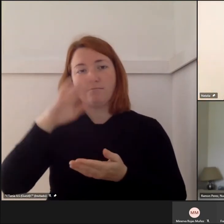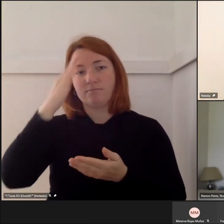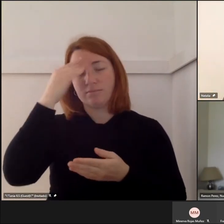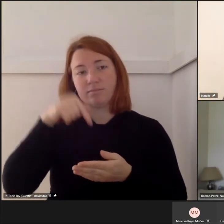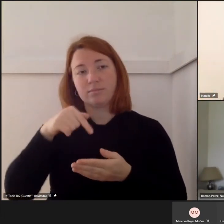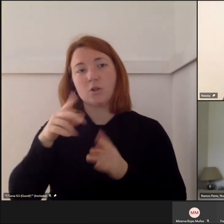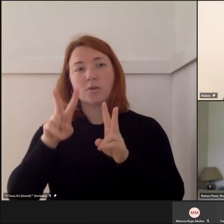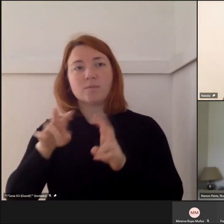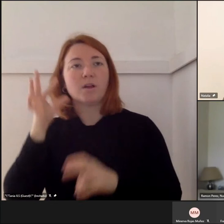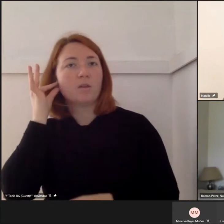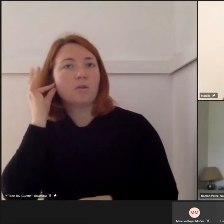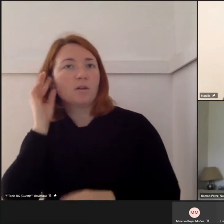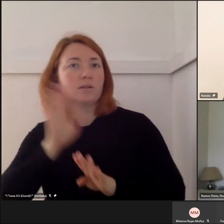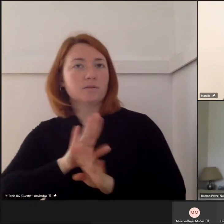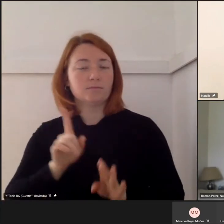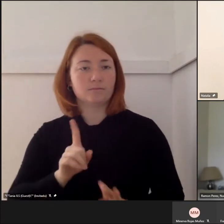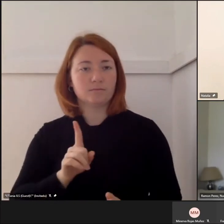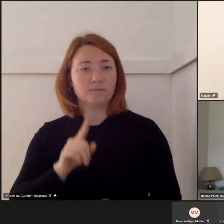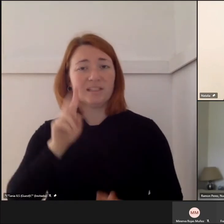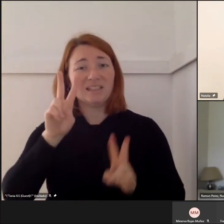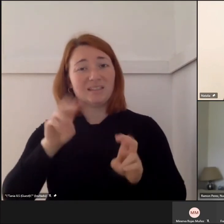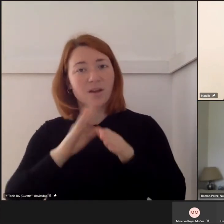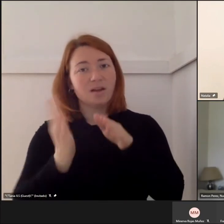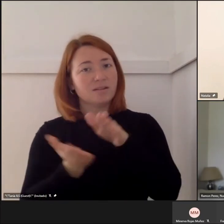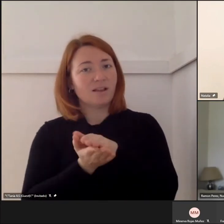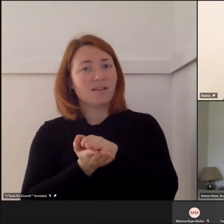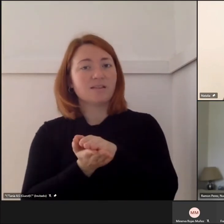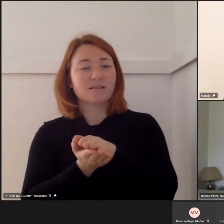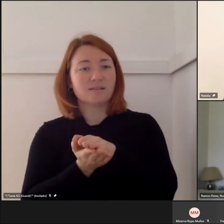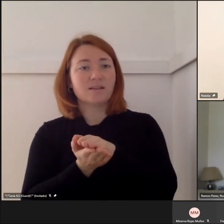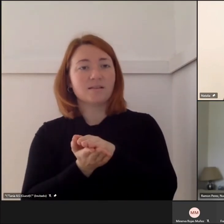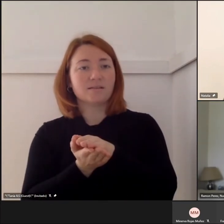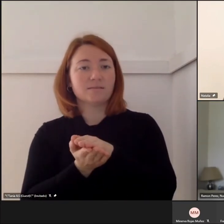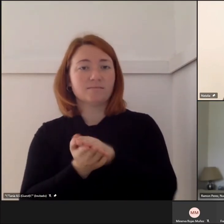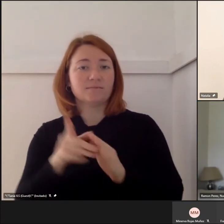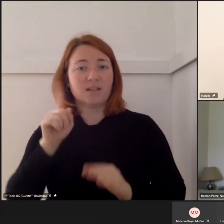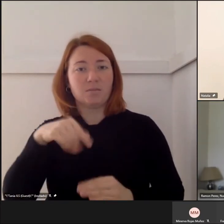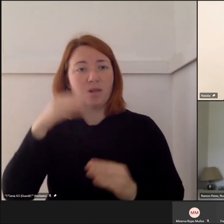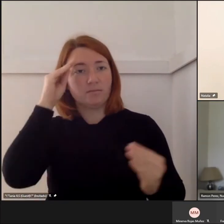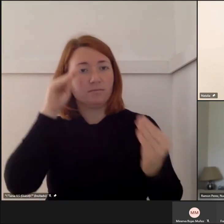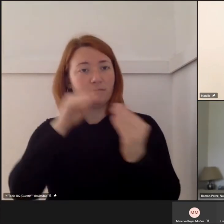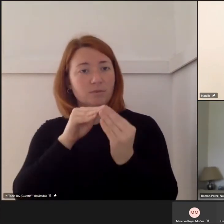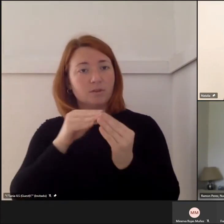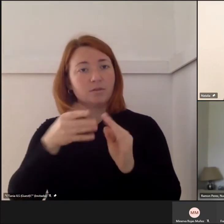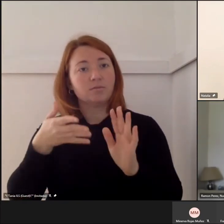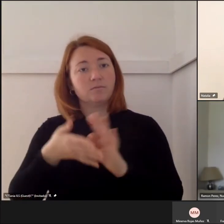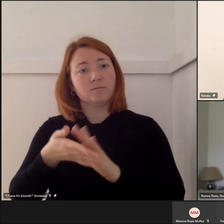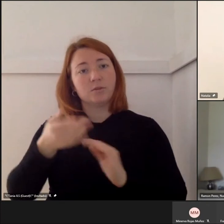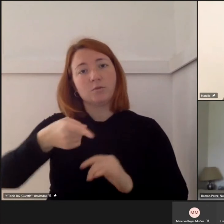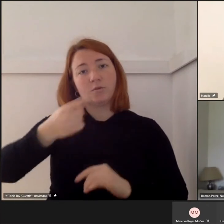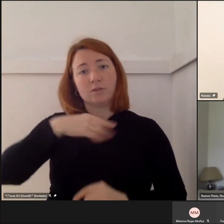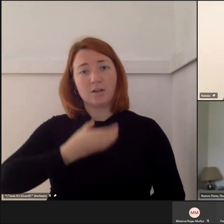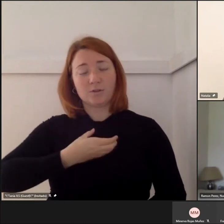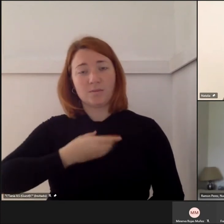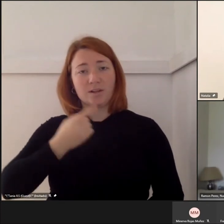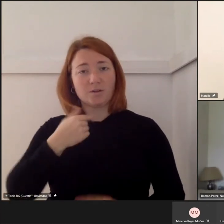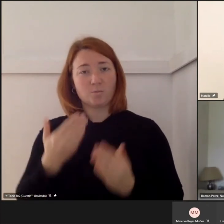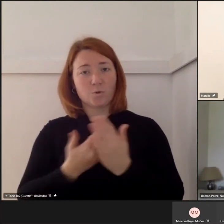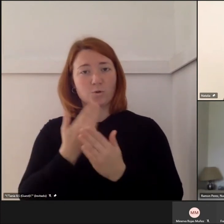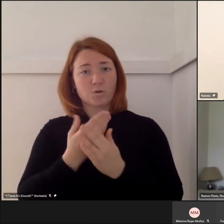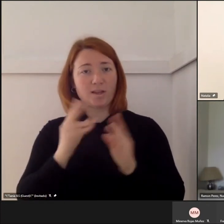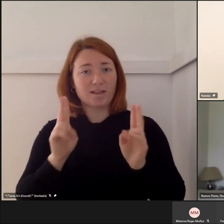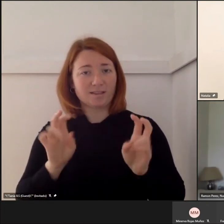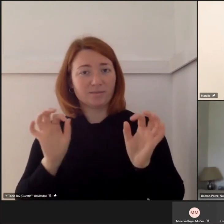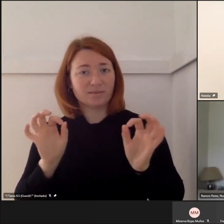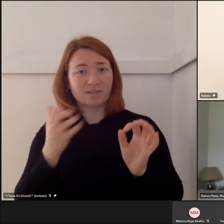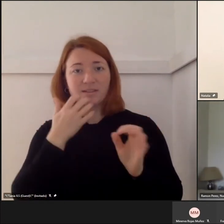dones, no? I el tema de les excedències, vull dir, totalment d'acord, perquè l'altre dia també fèiem una jornada amb nosaltres des de l'Ajuntament i que el tema que sortia era si les